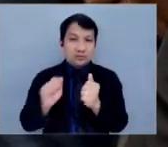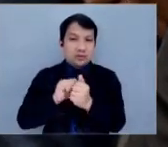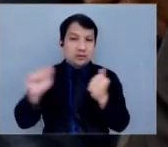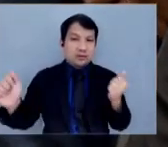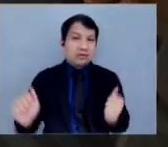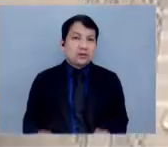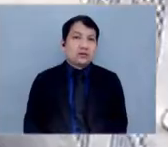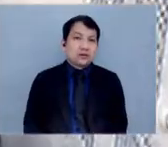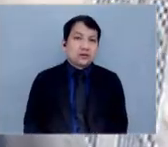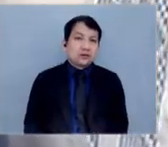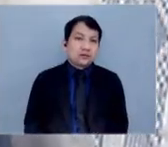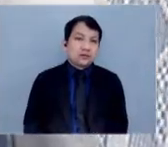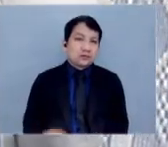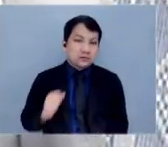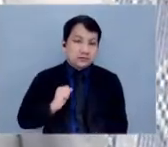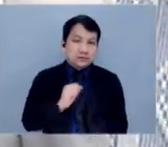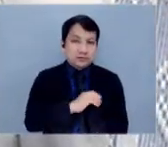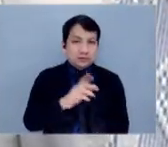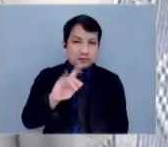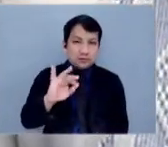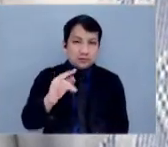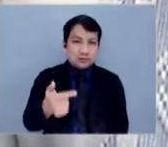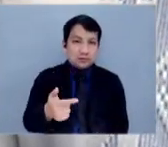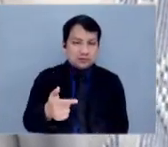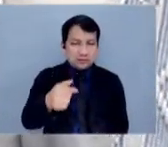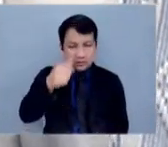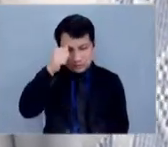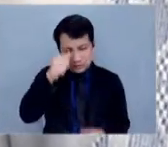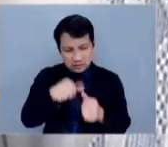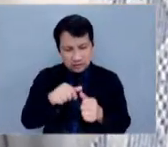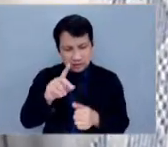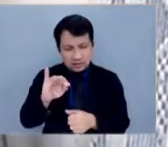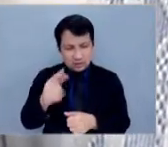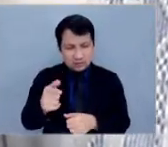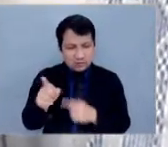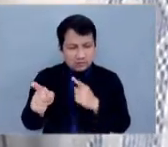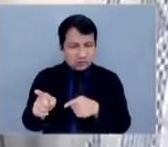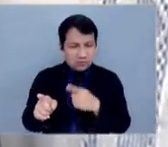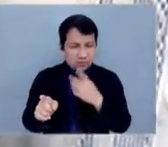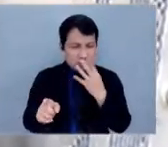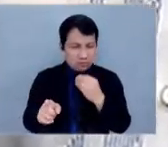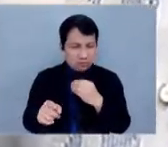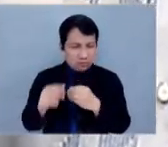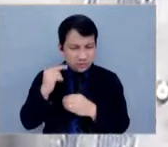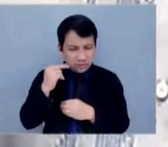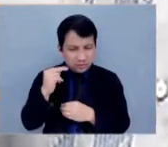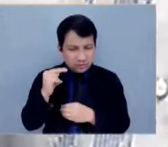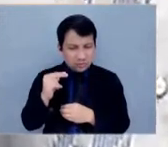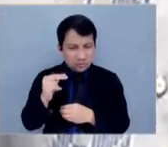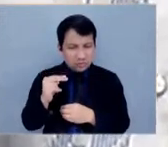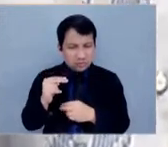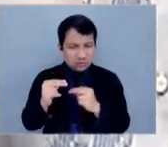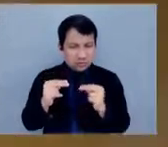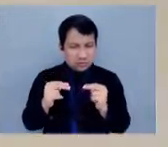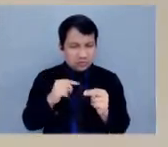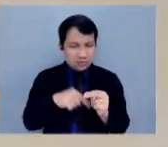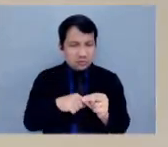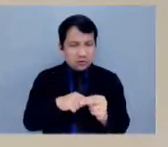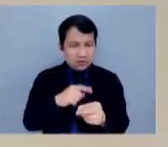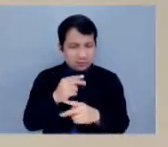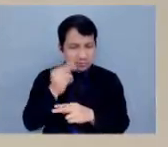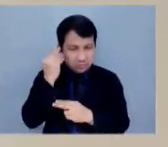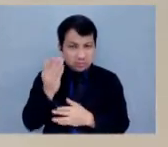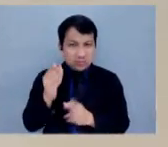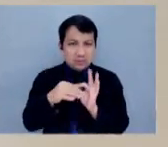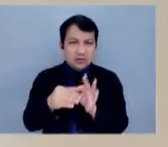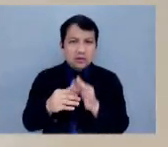ating secretary. Hindi naman maalala ni Secretary Abalos kung kamag-anak nga niya ang operator. Pero giit niya, maski sino yan,